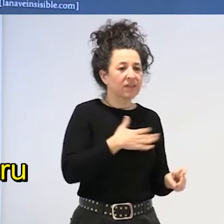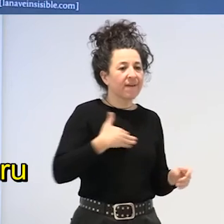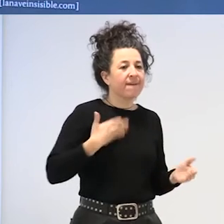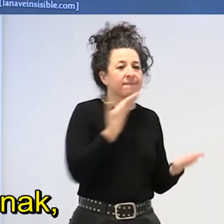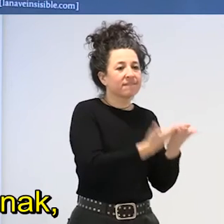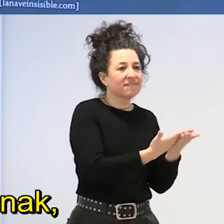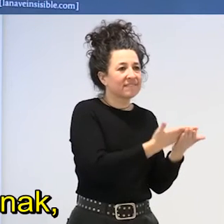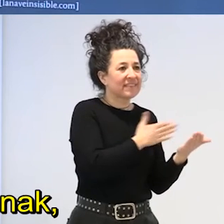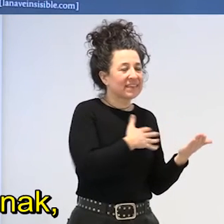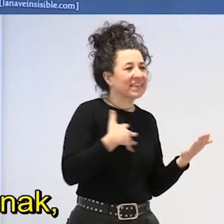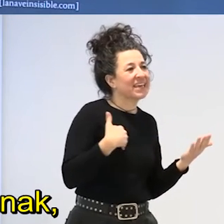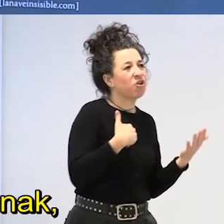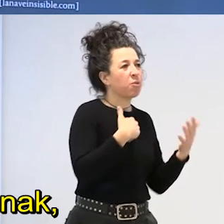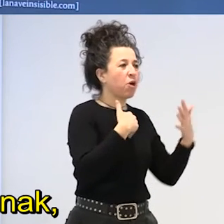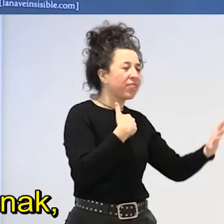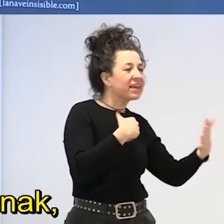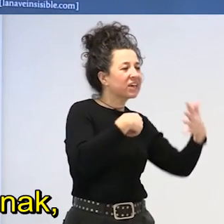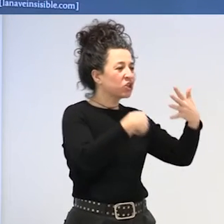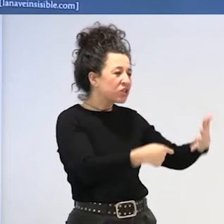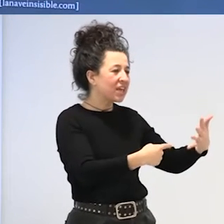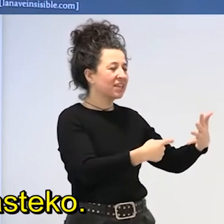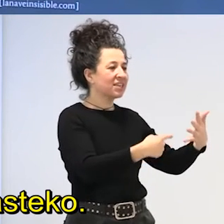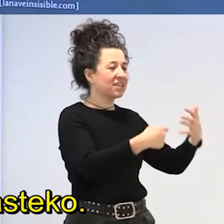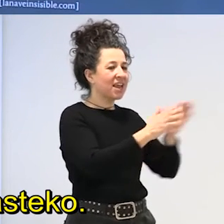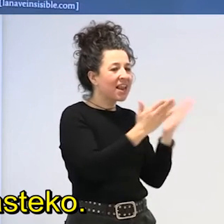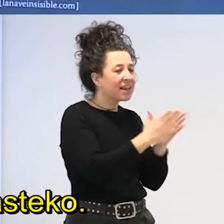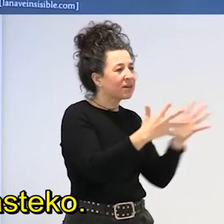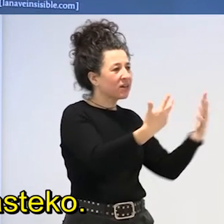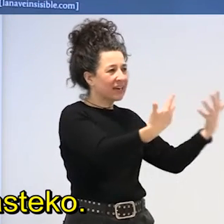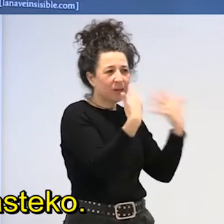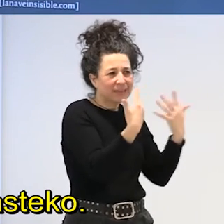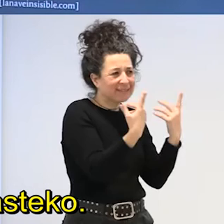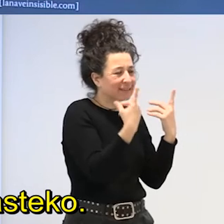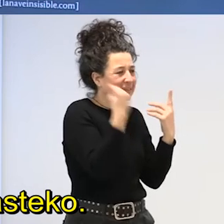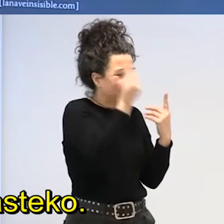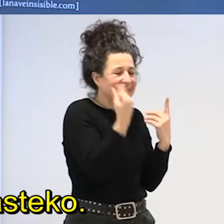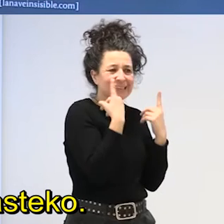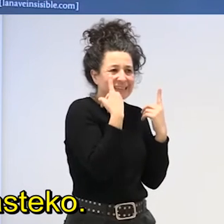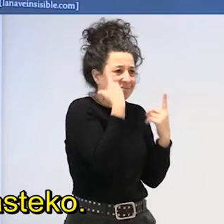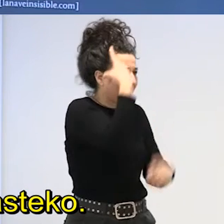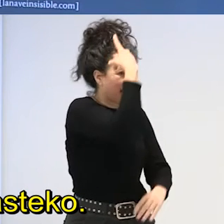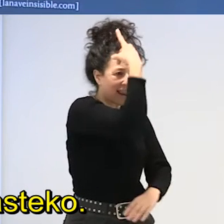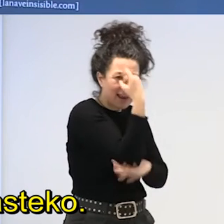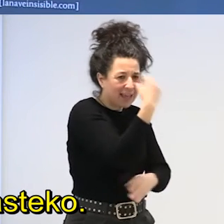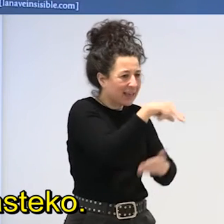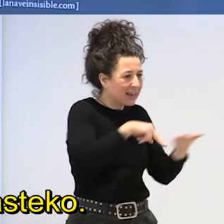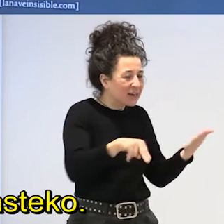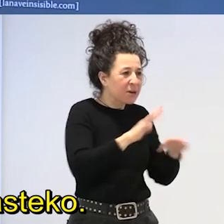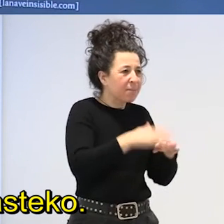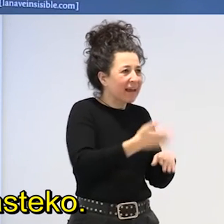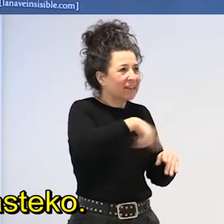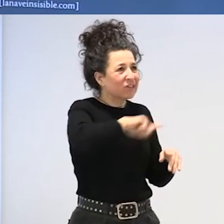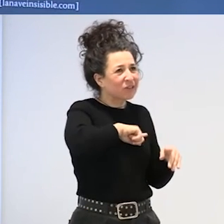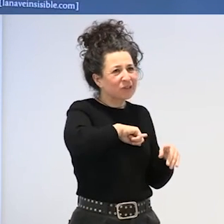gomendatzea ezinbestekoak iruditzen zaizkizunak gutxi dakigunentzat, ez? Baina zientzia fikzioa